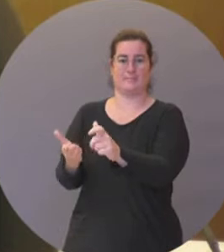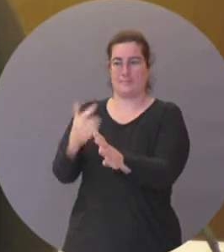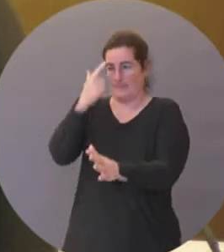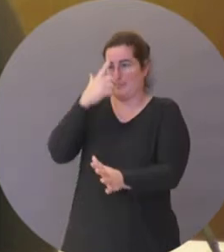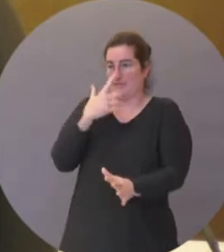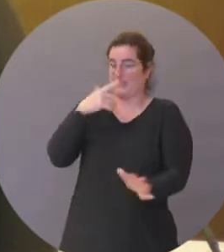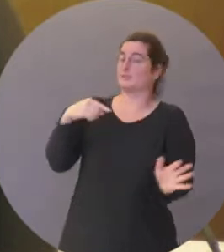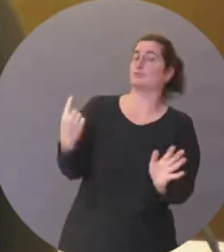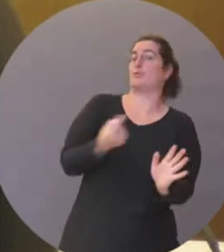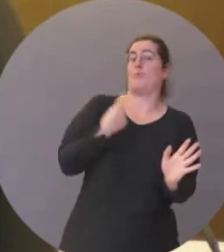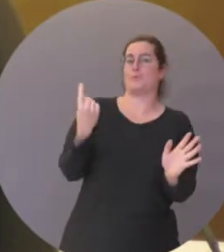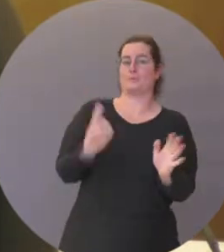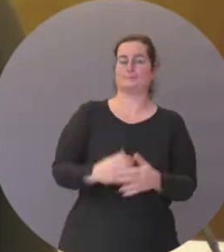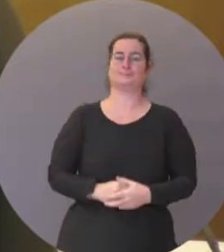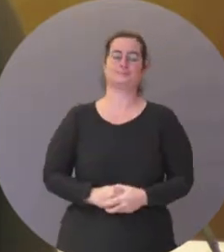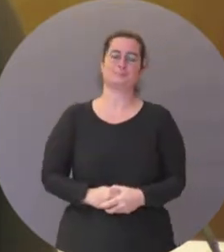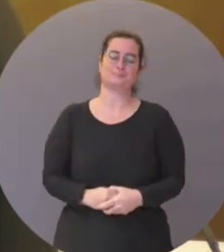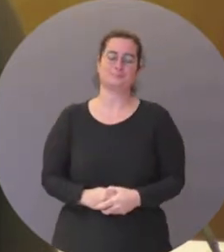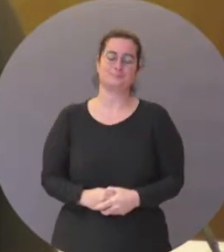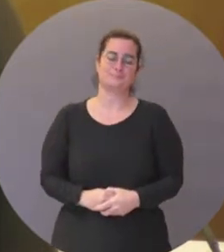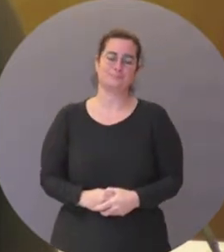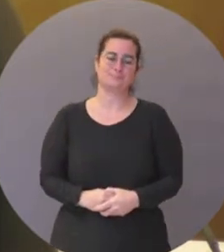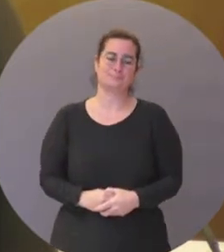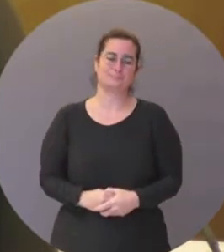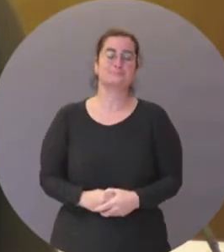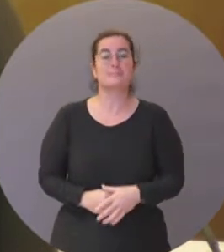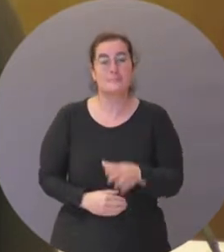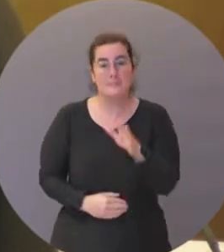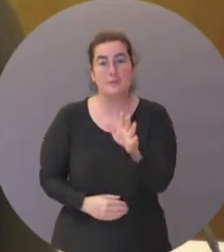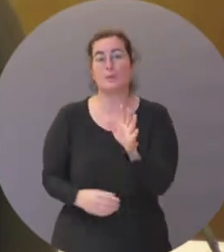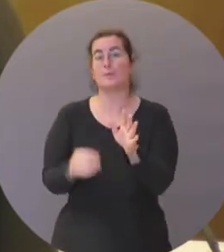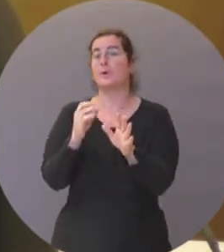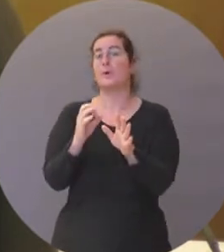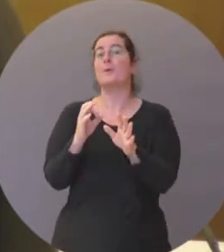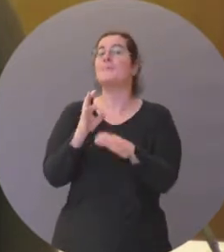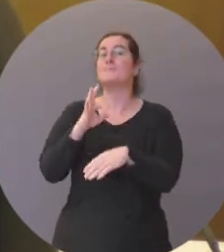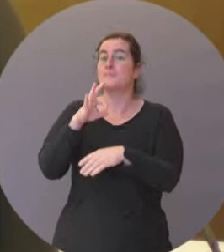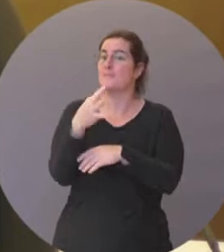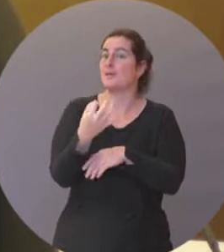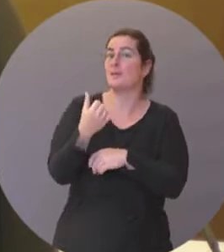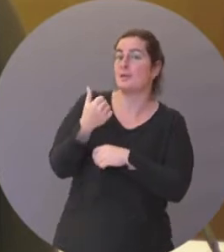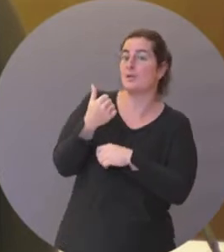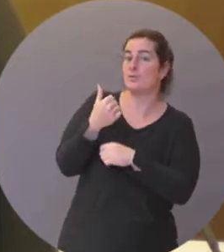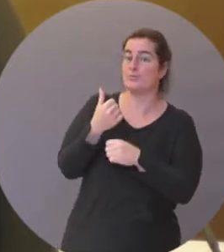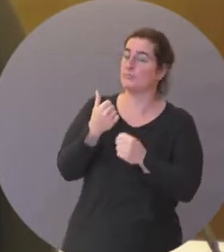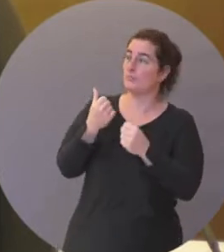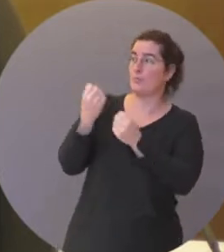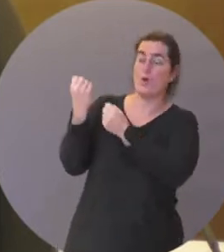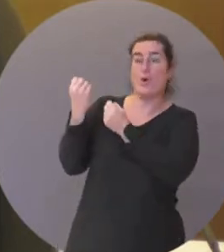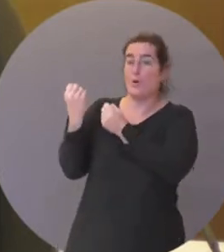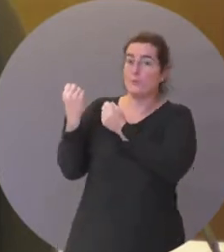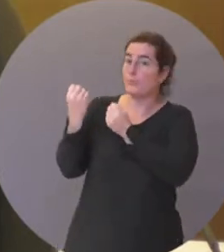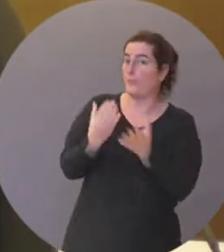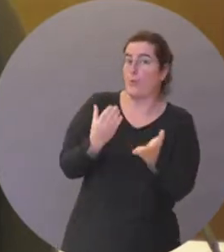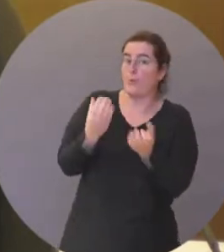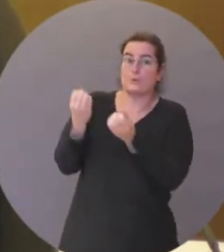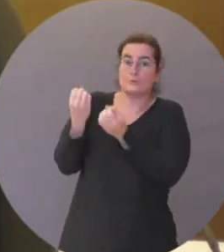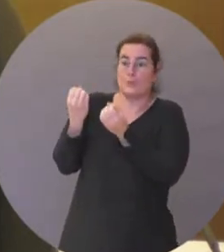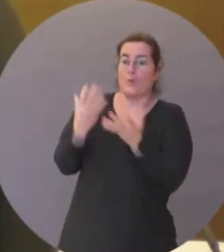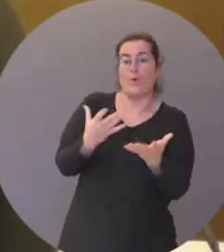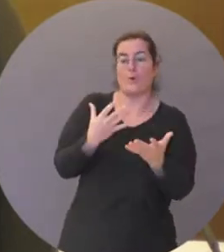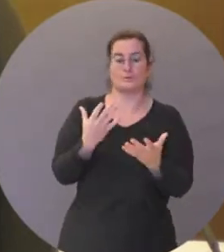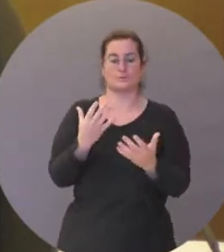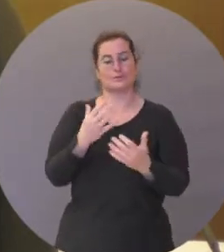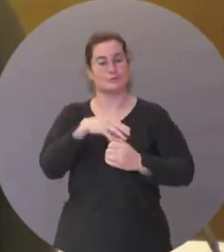donc oui je pense que vous expérimentez des choses et donc il y aurait